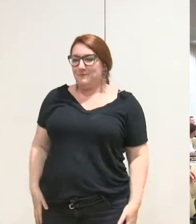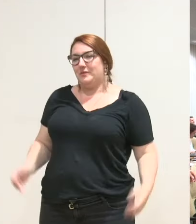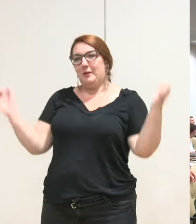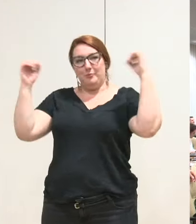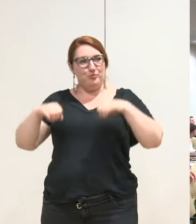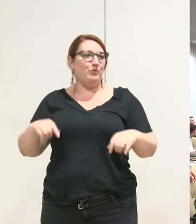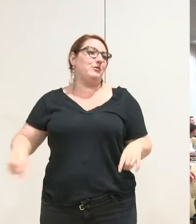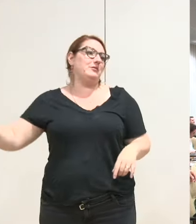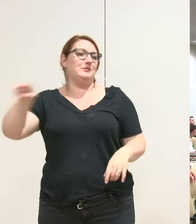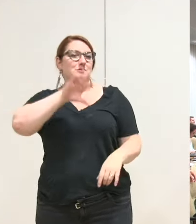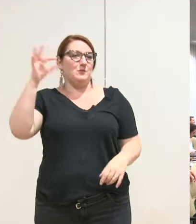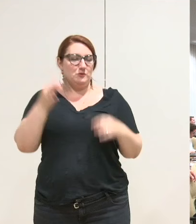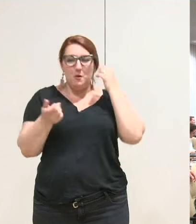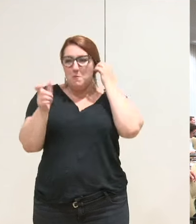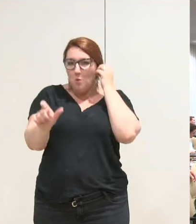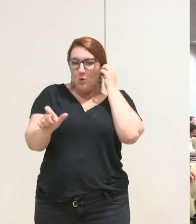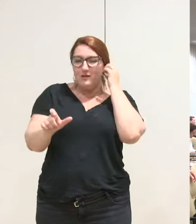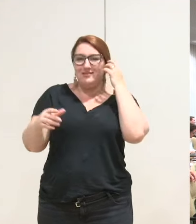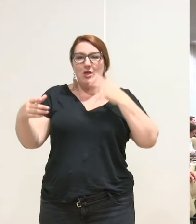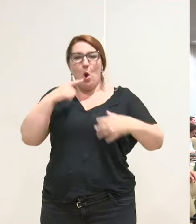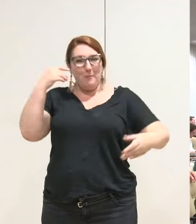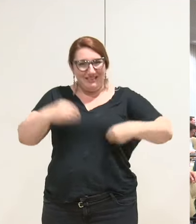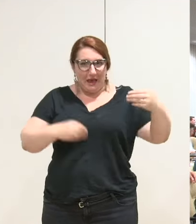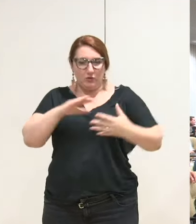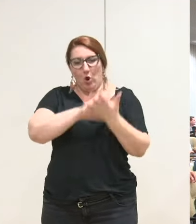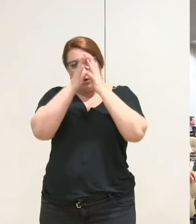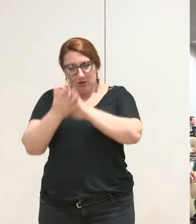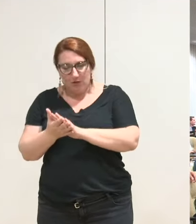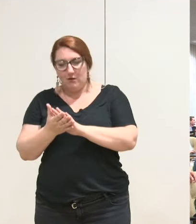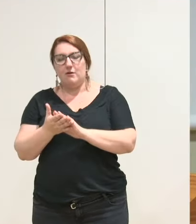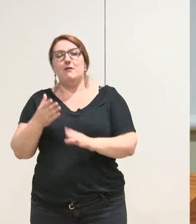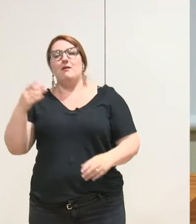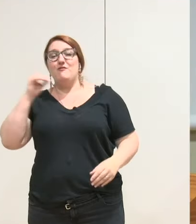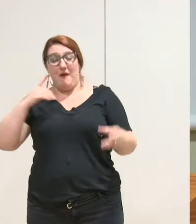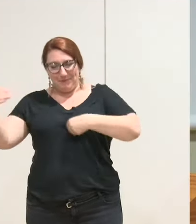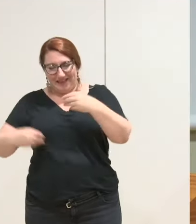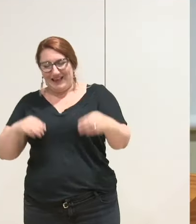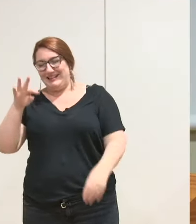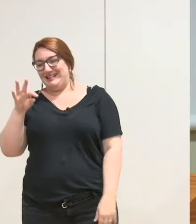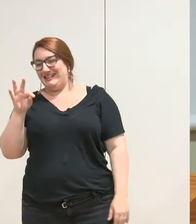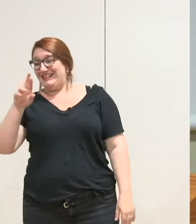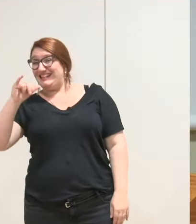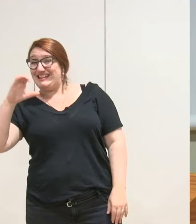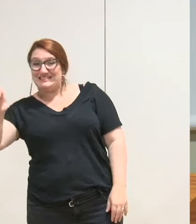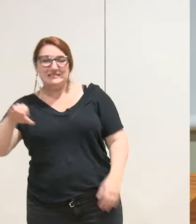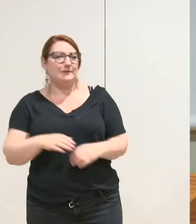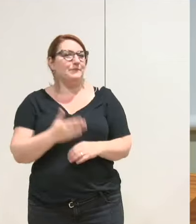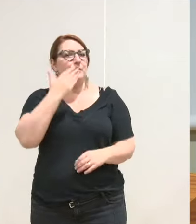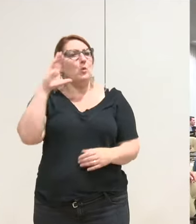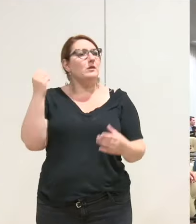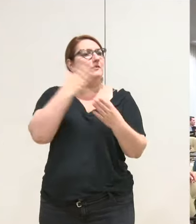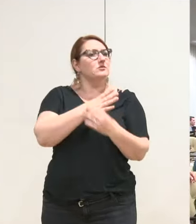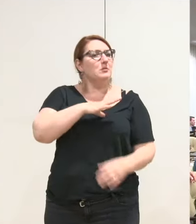de pour donc nous remplaçons directrice directeur par directrice et y y a-t-il d'autres intervention madame Olmos